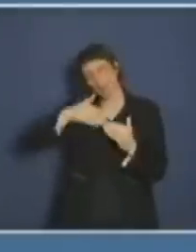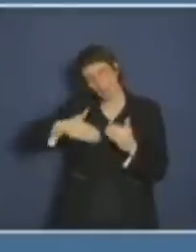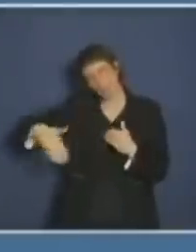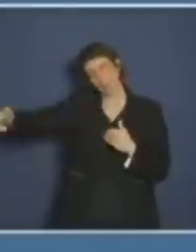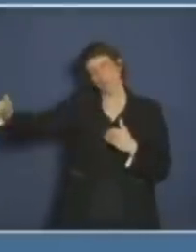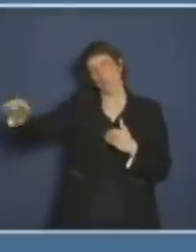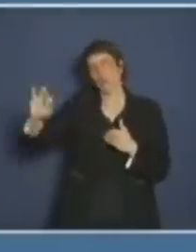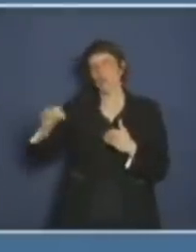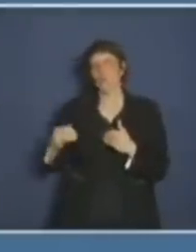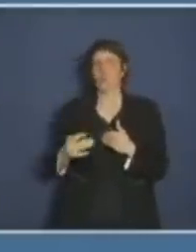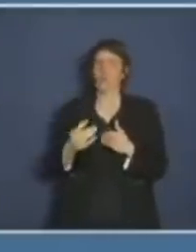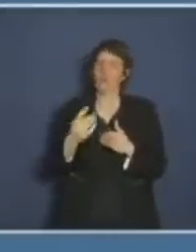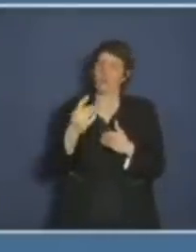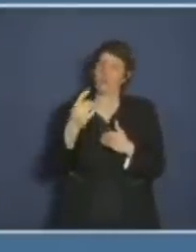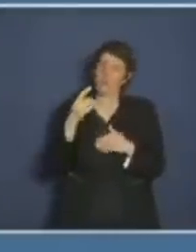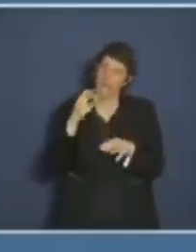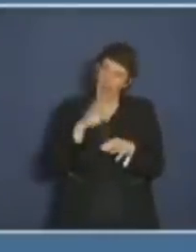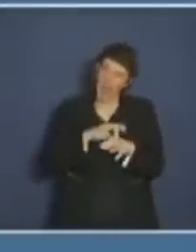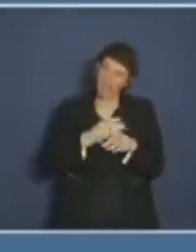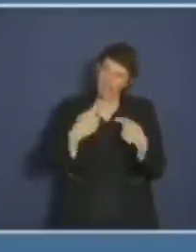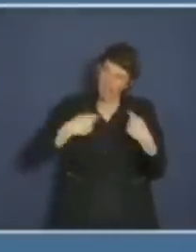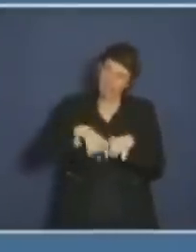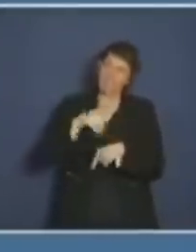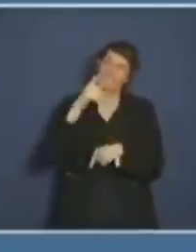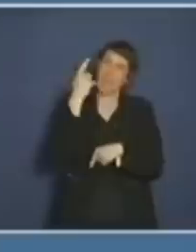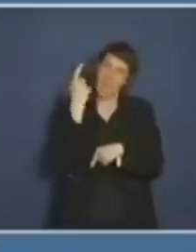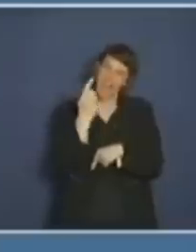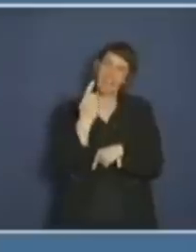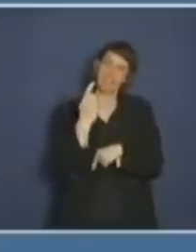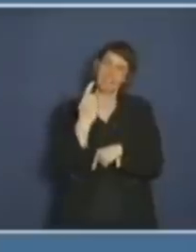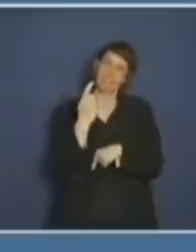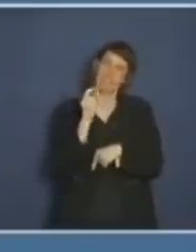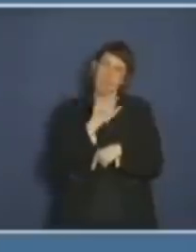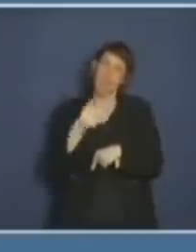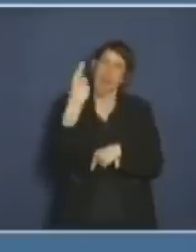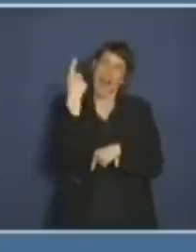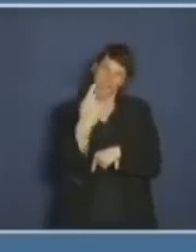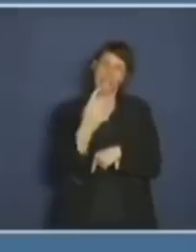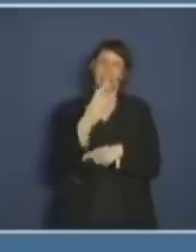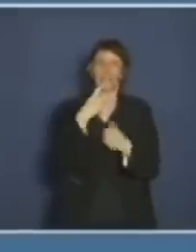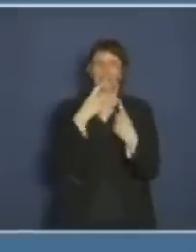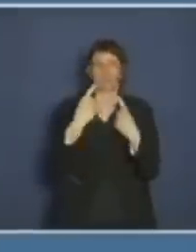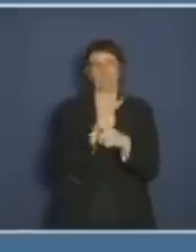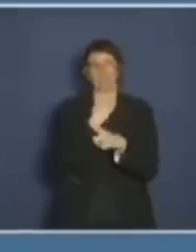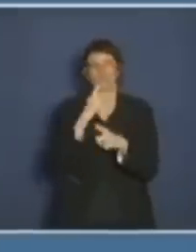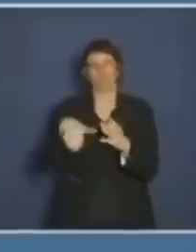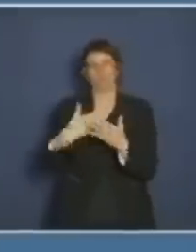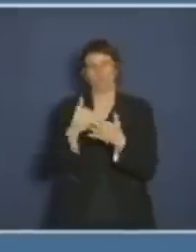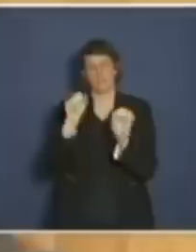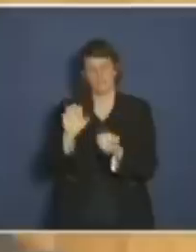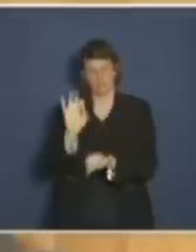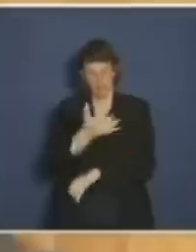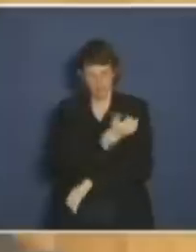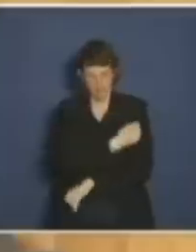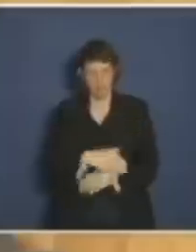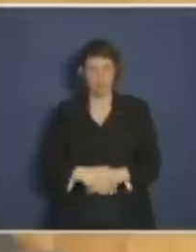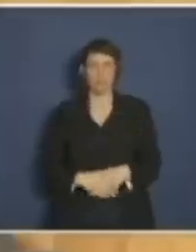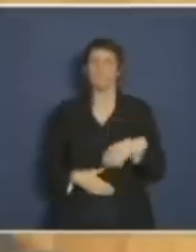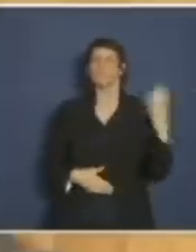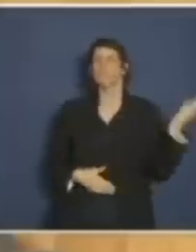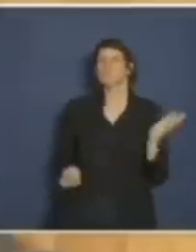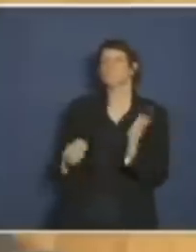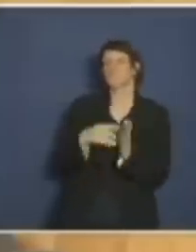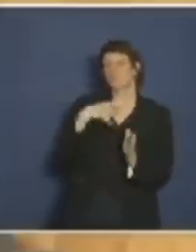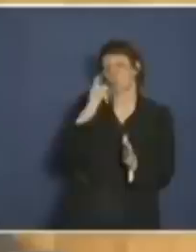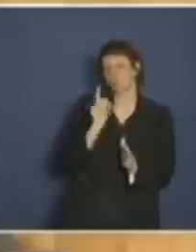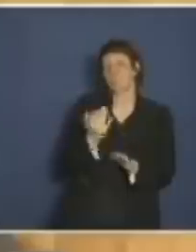ungefähr eine Impfsprechstunde pro Woche anbieten können. Und wenn ich hinzufügen darf, wir haben neben dem